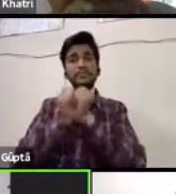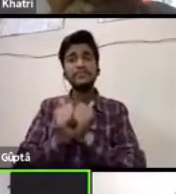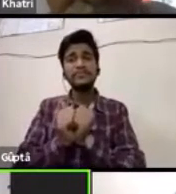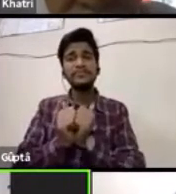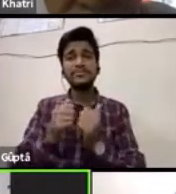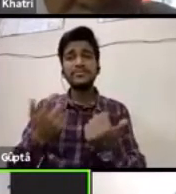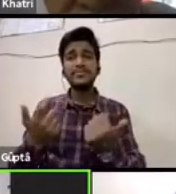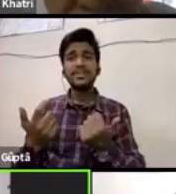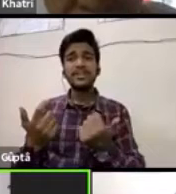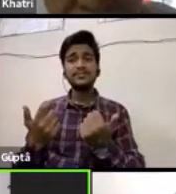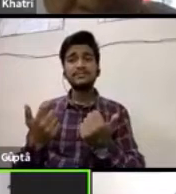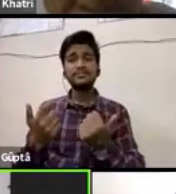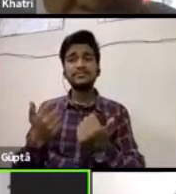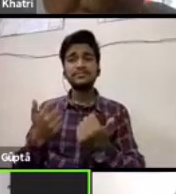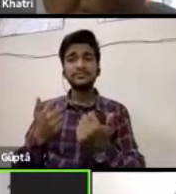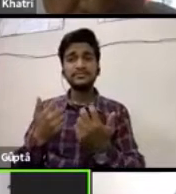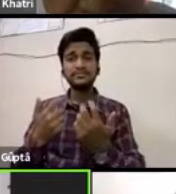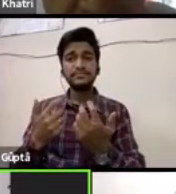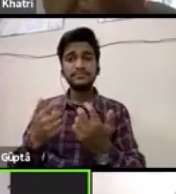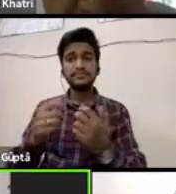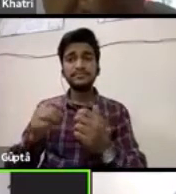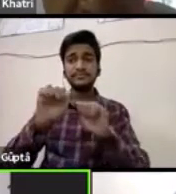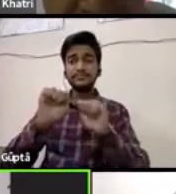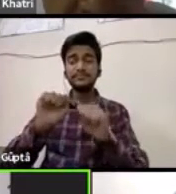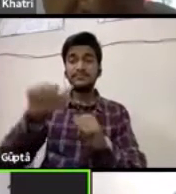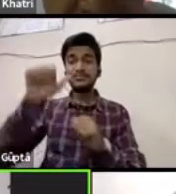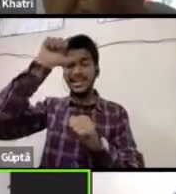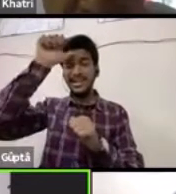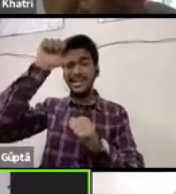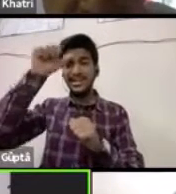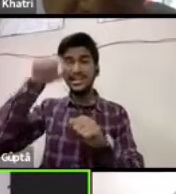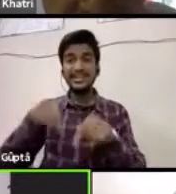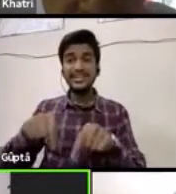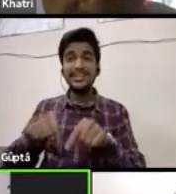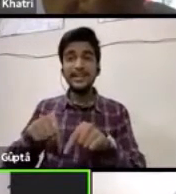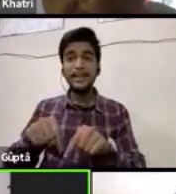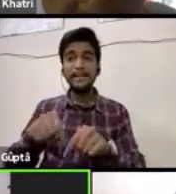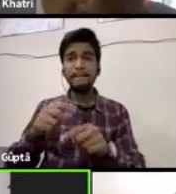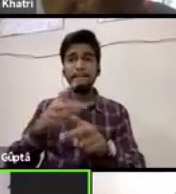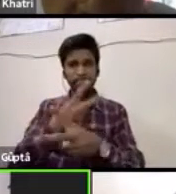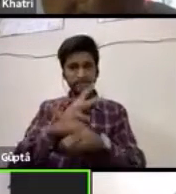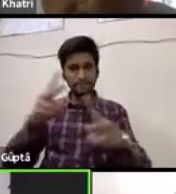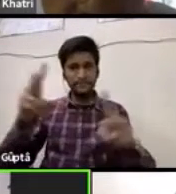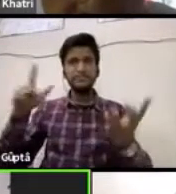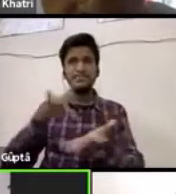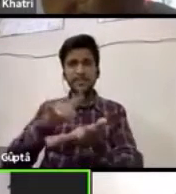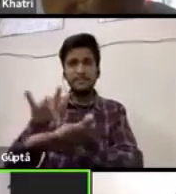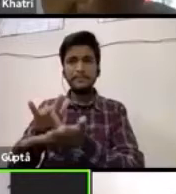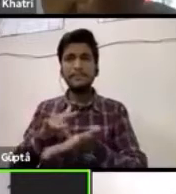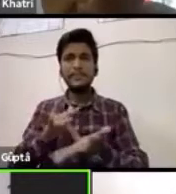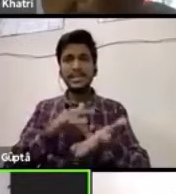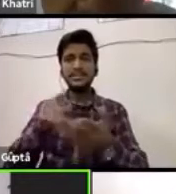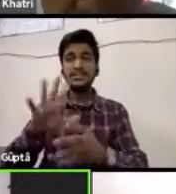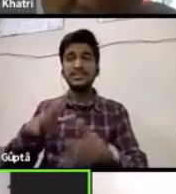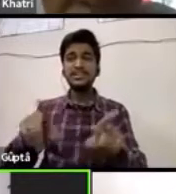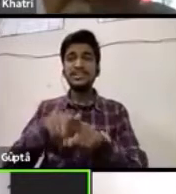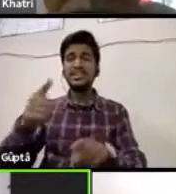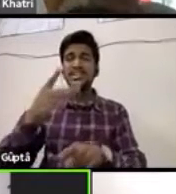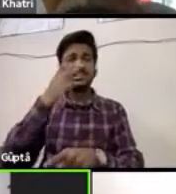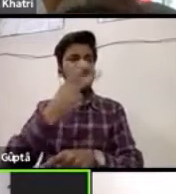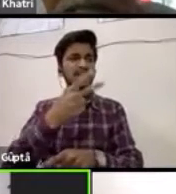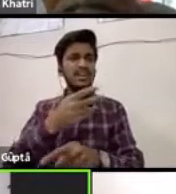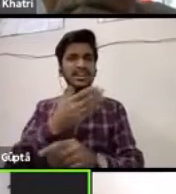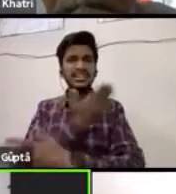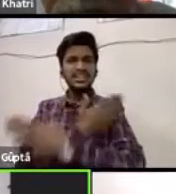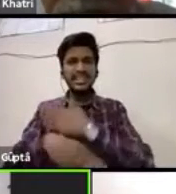बहुत इंडिया में ही बहुत जगहों में हमें एक एक तरह का मशीन माना जाता है, हम काम करने के लिए